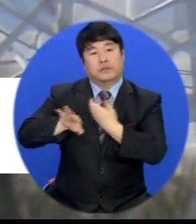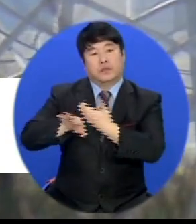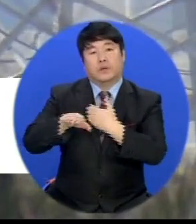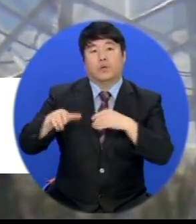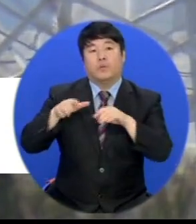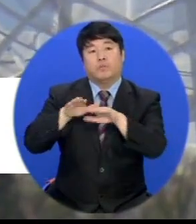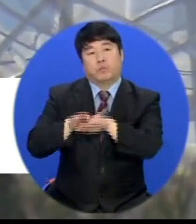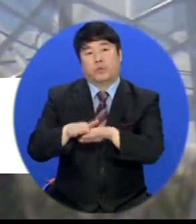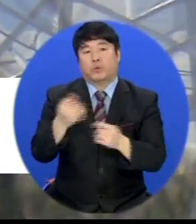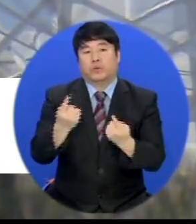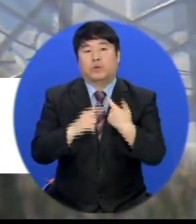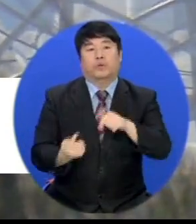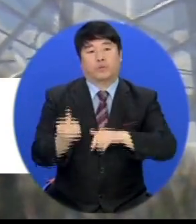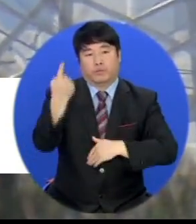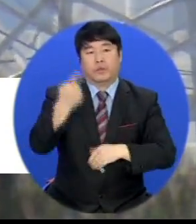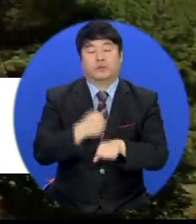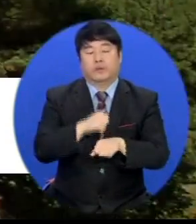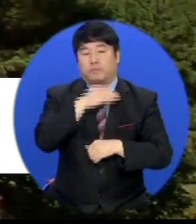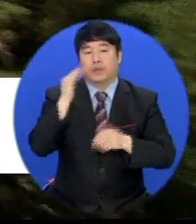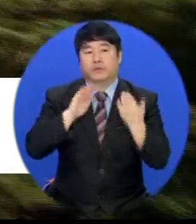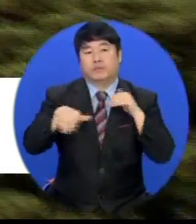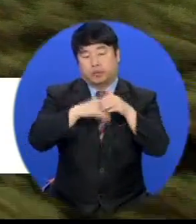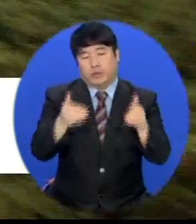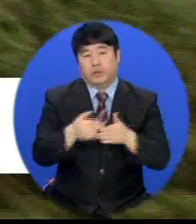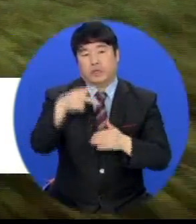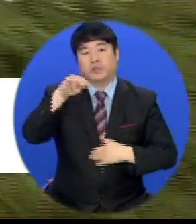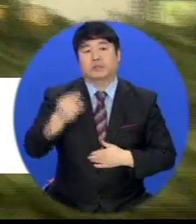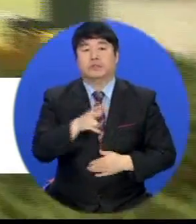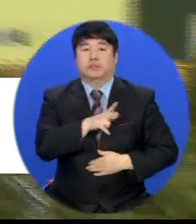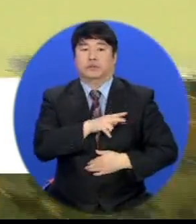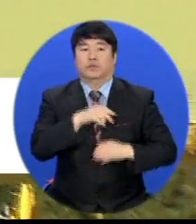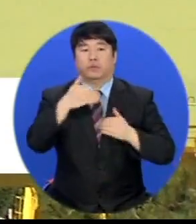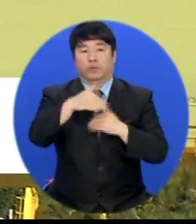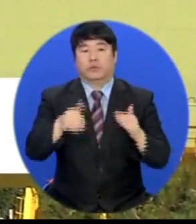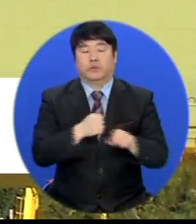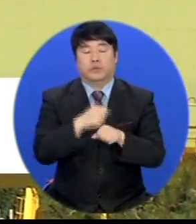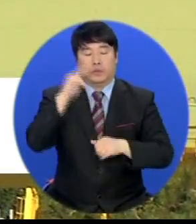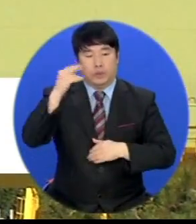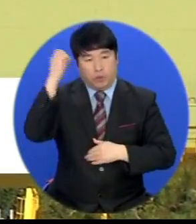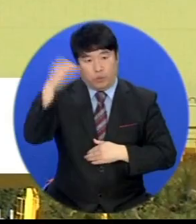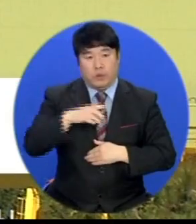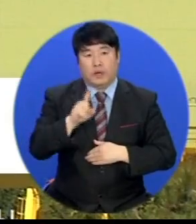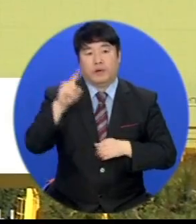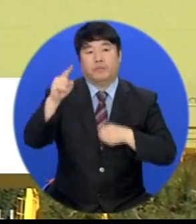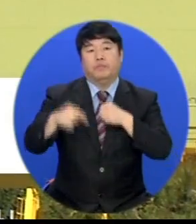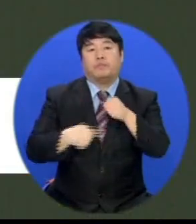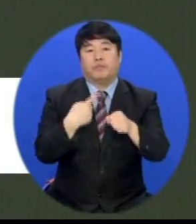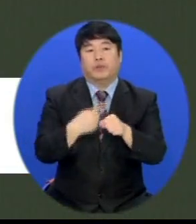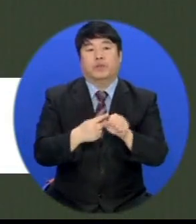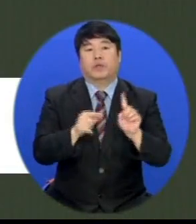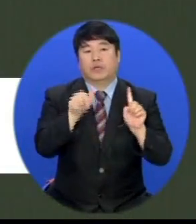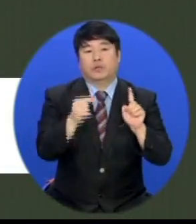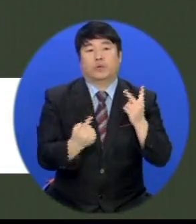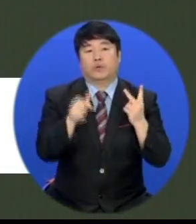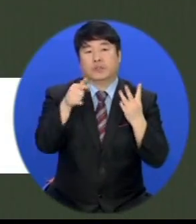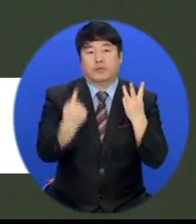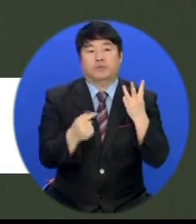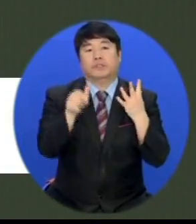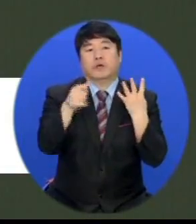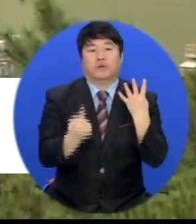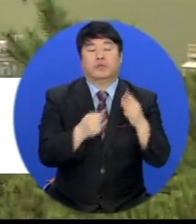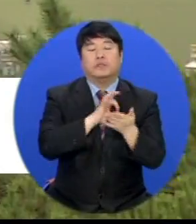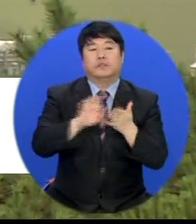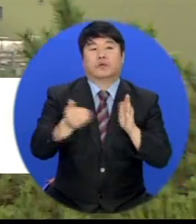드러났습니다. 바른미래당 신용현 의원실에 따르면 영광 한빛원전 1호기와 3호기, 4호기의